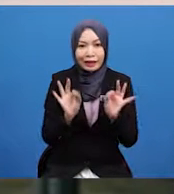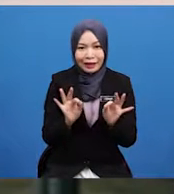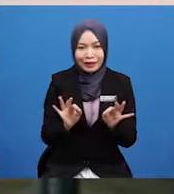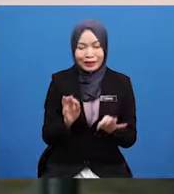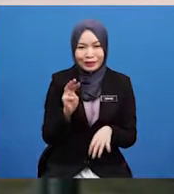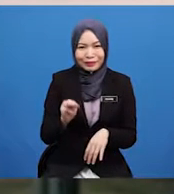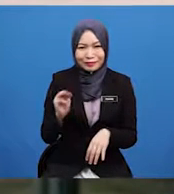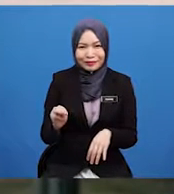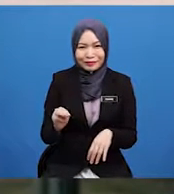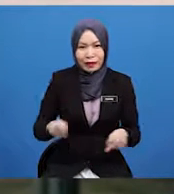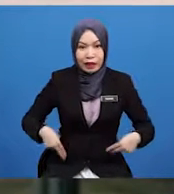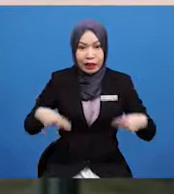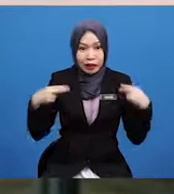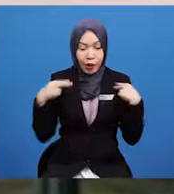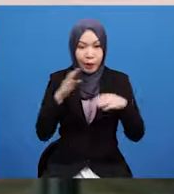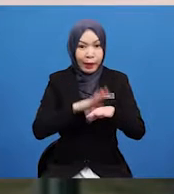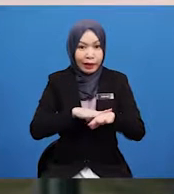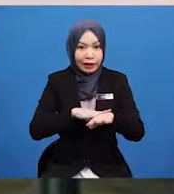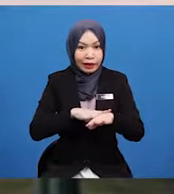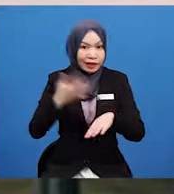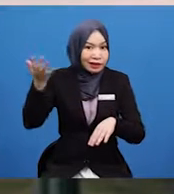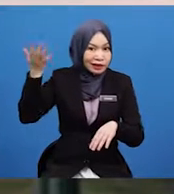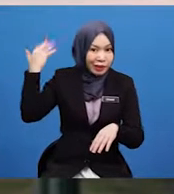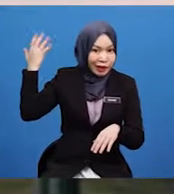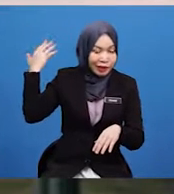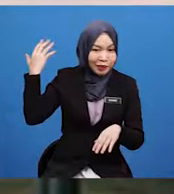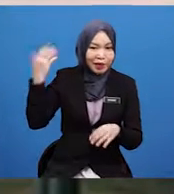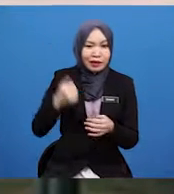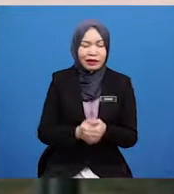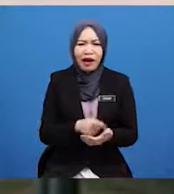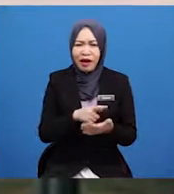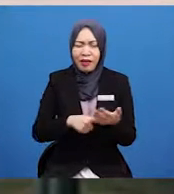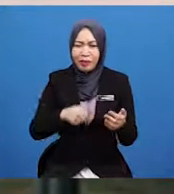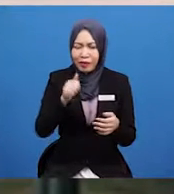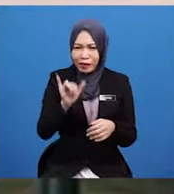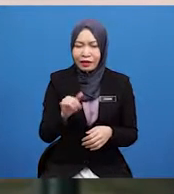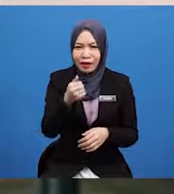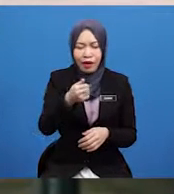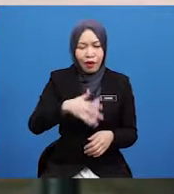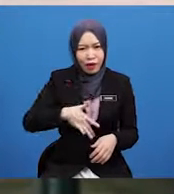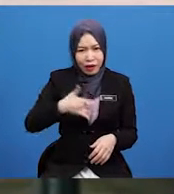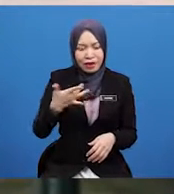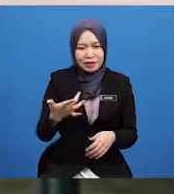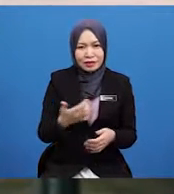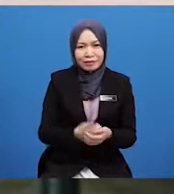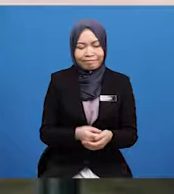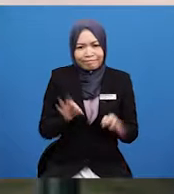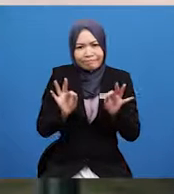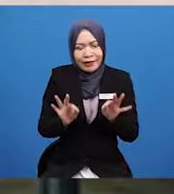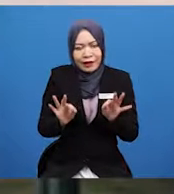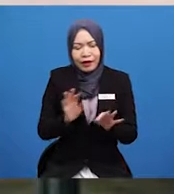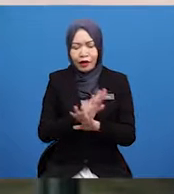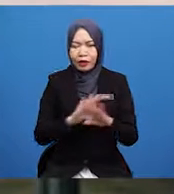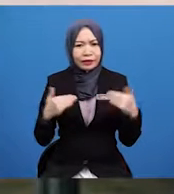hidup pada zaman prasejarah Apakah perasaan anda jika anda tidak mempunyai